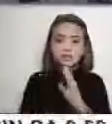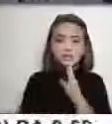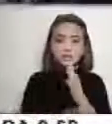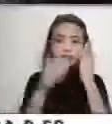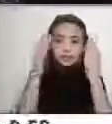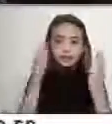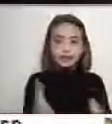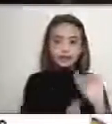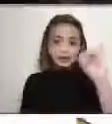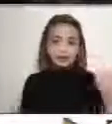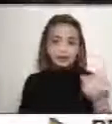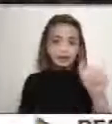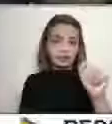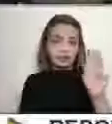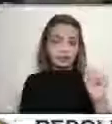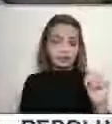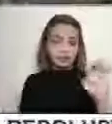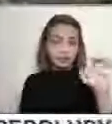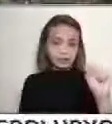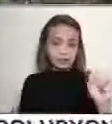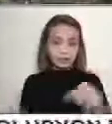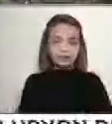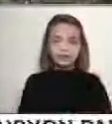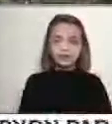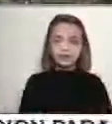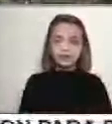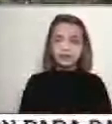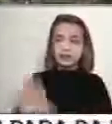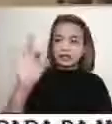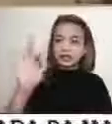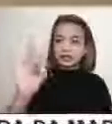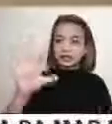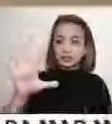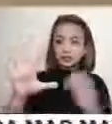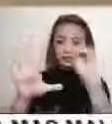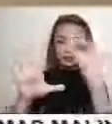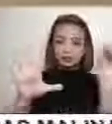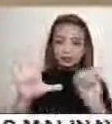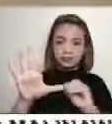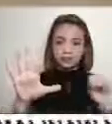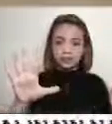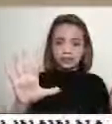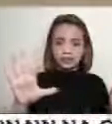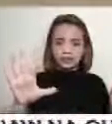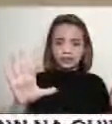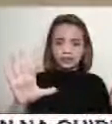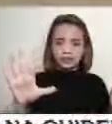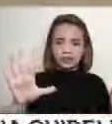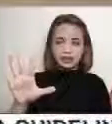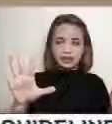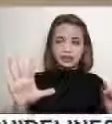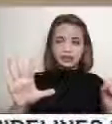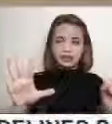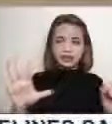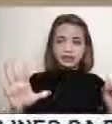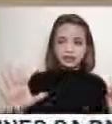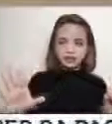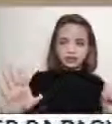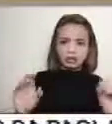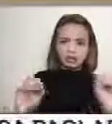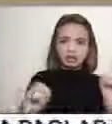Kumpara nitong weekend, mas maagang binuksan sa publiko ang Dolomite Beach upang iwasan ang pagtitipon ng mga tao sa